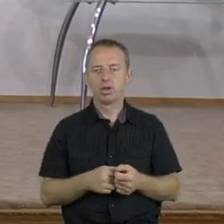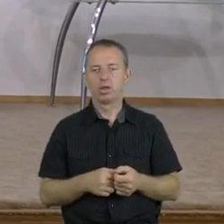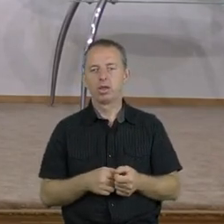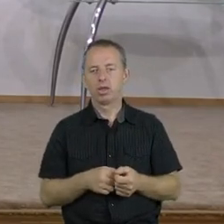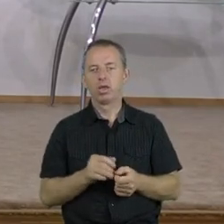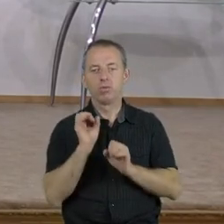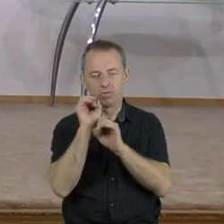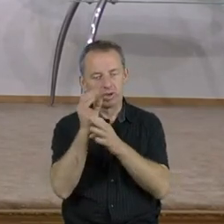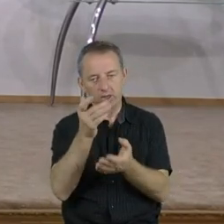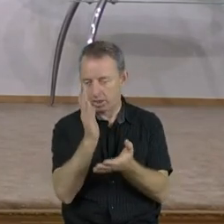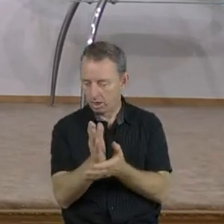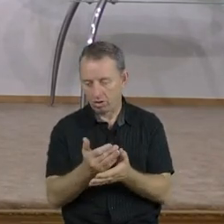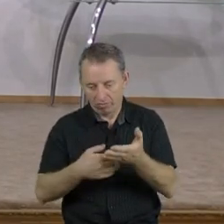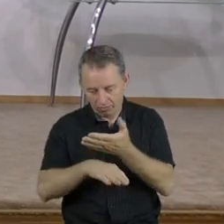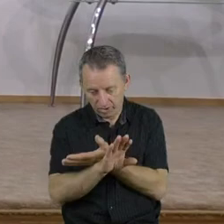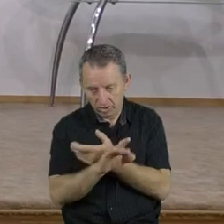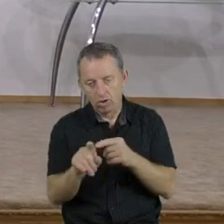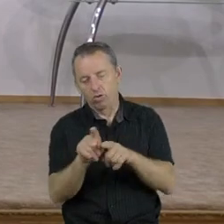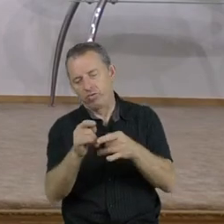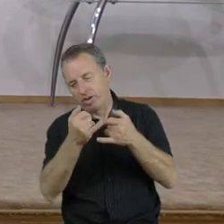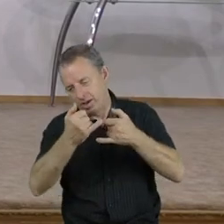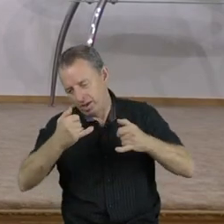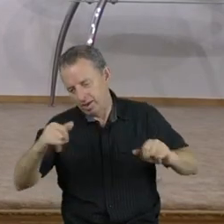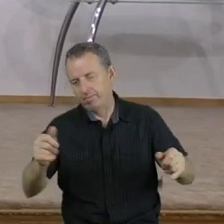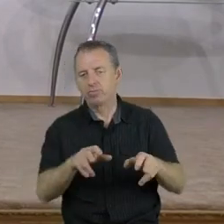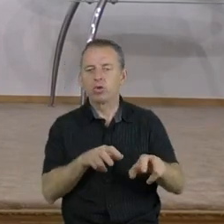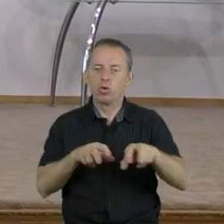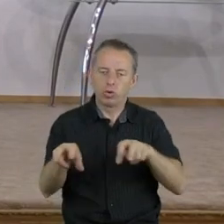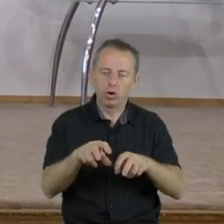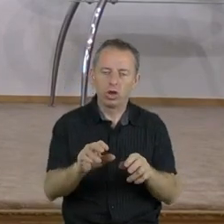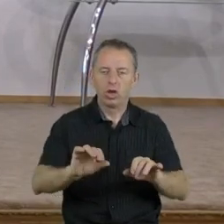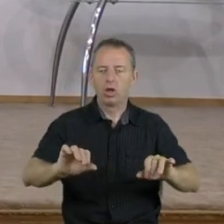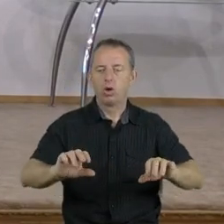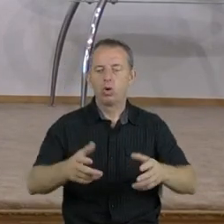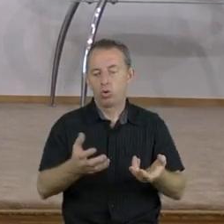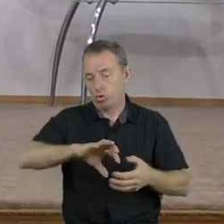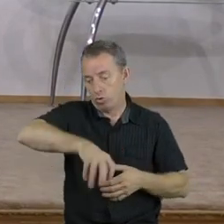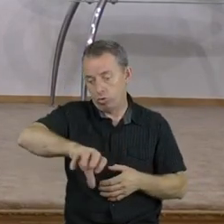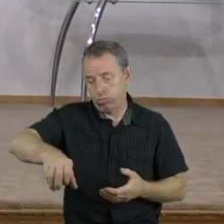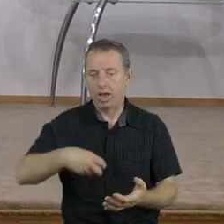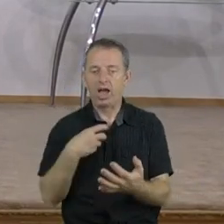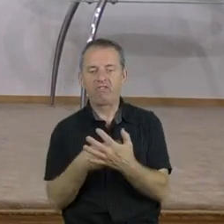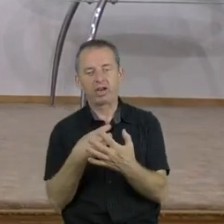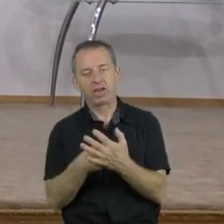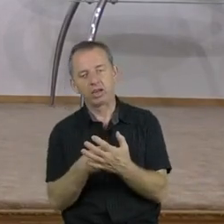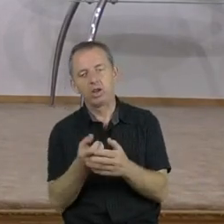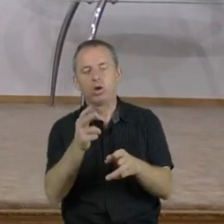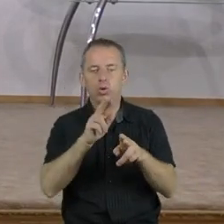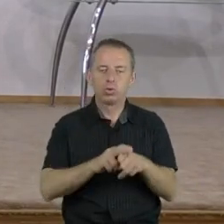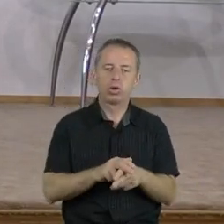będą tylko wyjścia. My również uruchomiliśmy z naszą grupą ewangelizacyjną